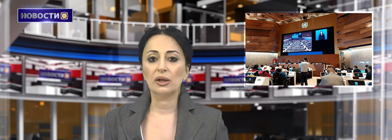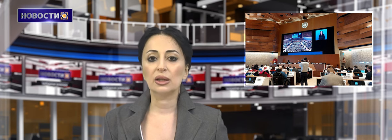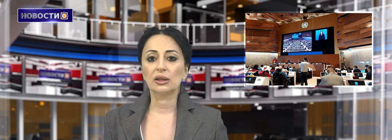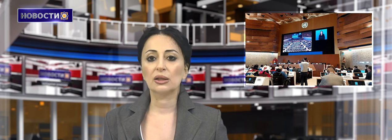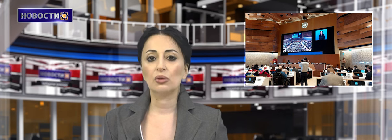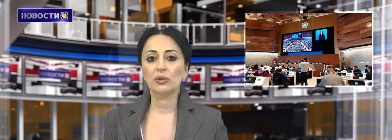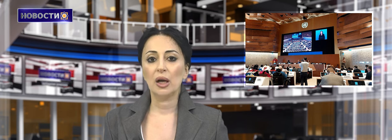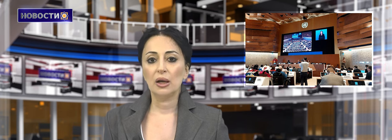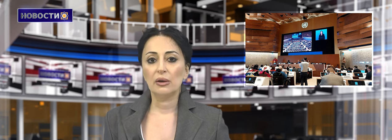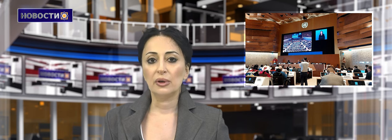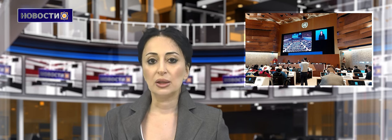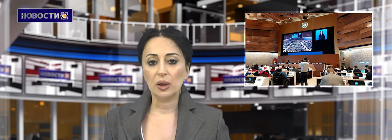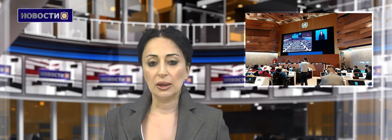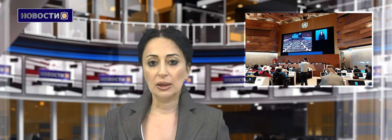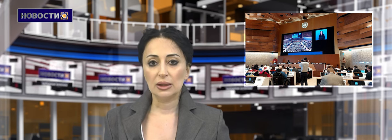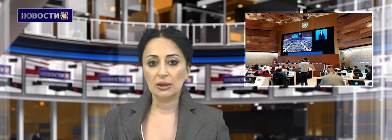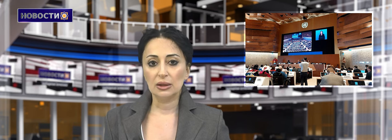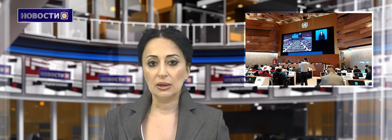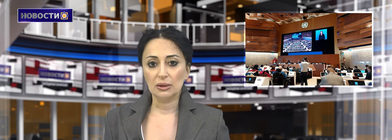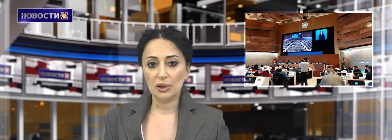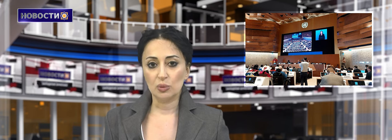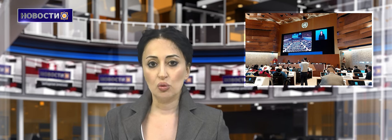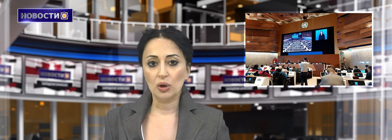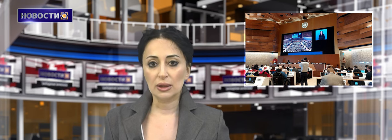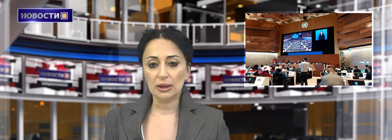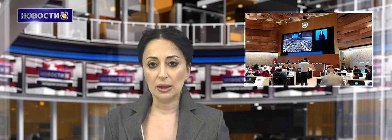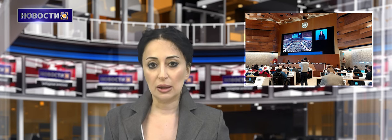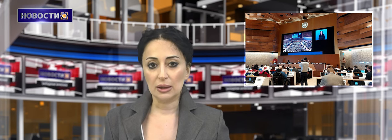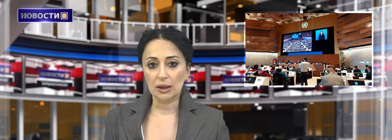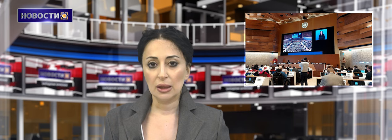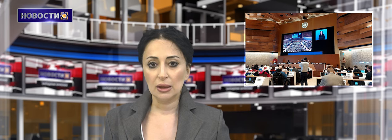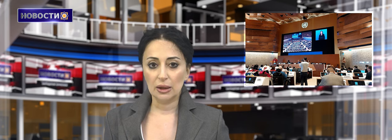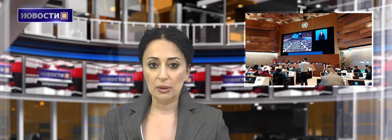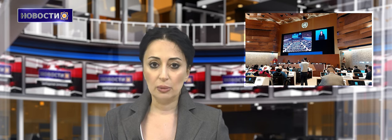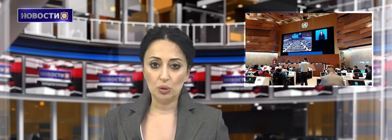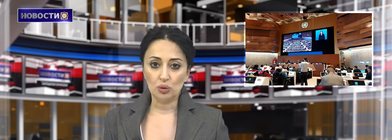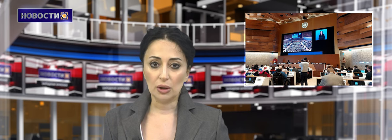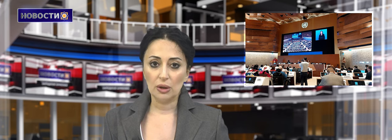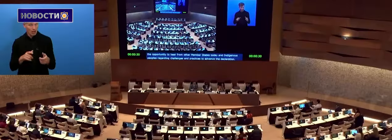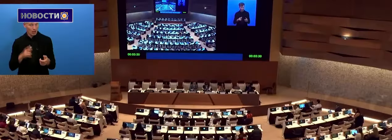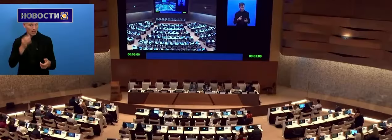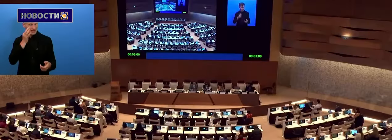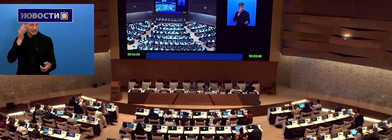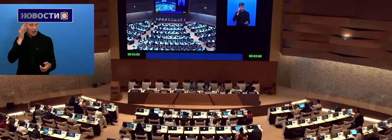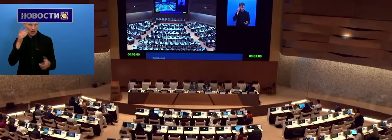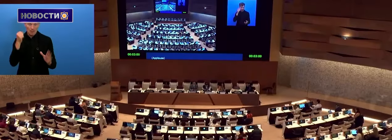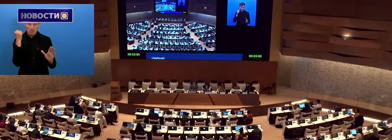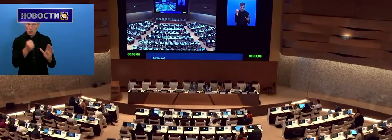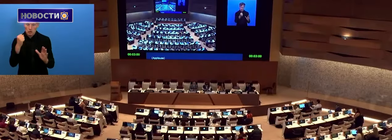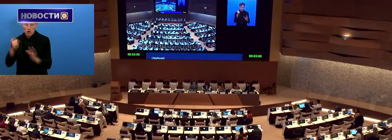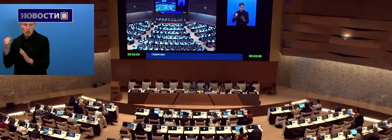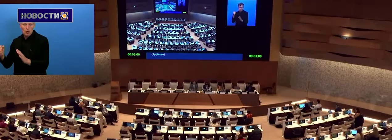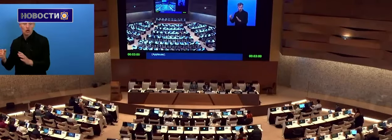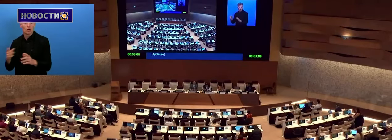о правах коренных народов во исполнение статьи 38 указанной декларации. 3 минуты. Барри Люйс,